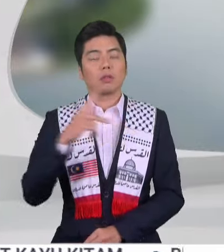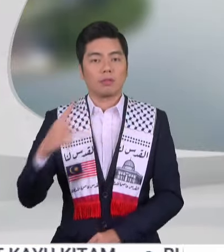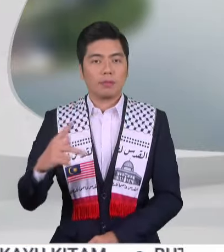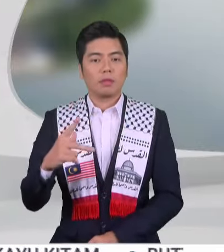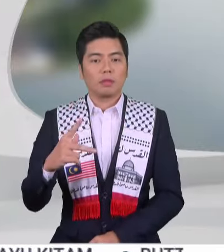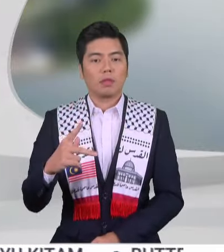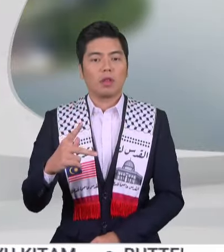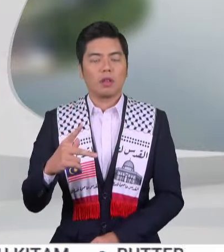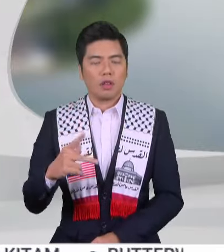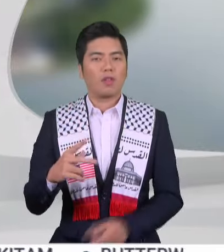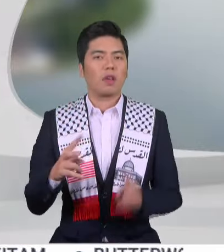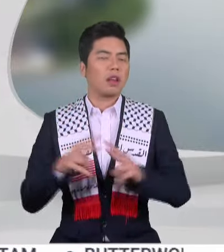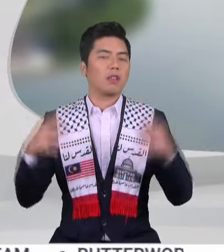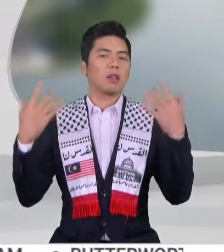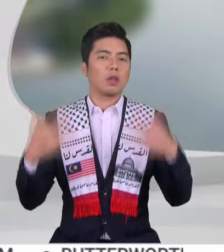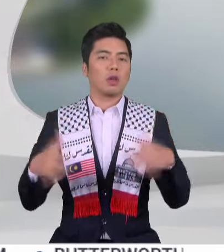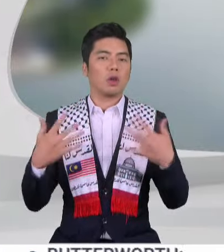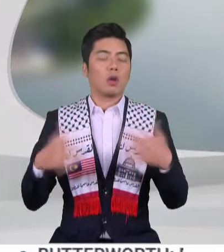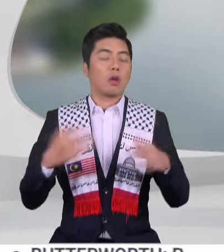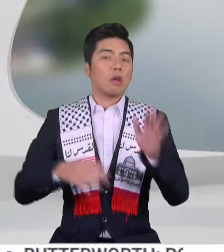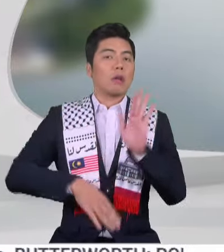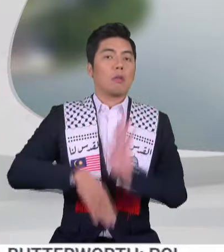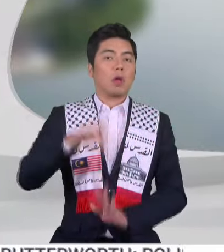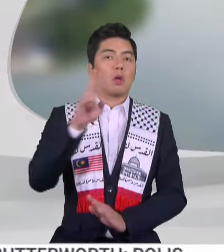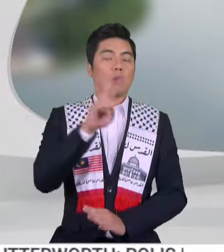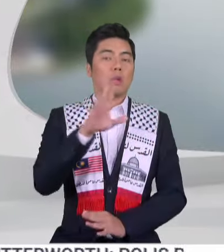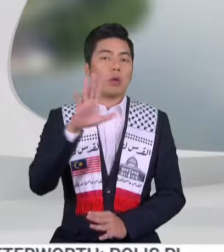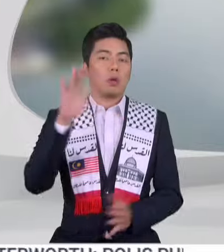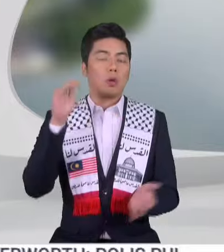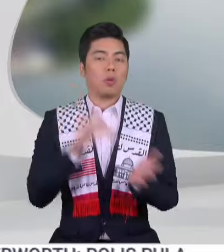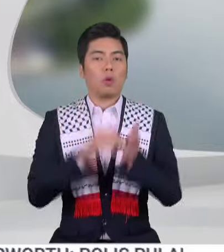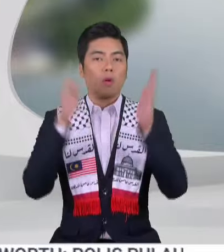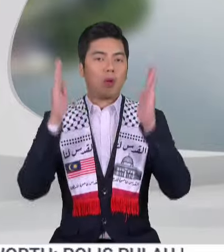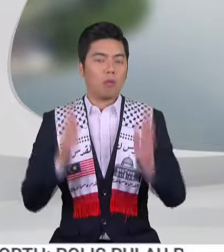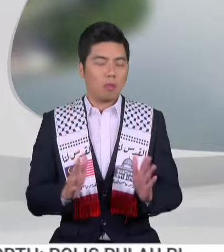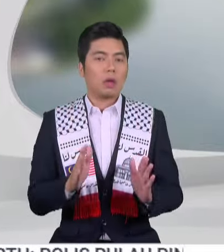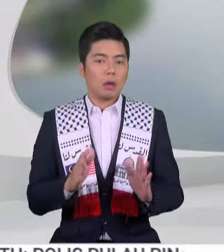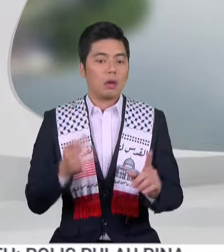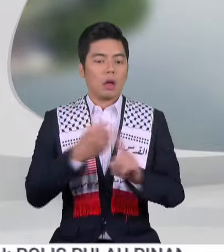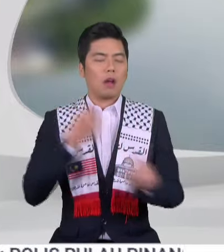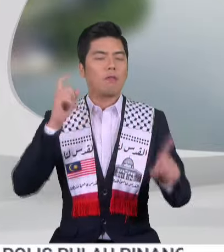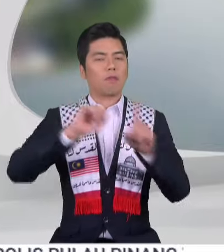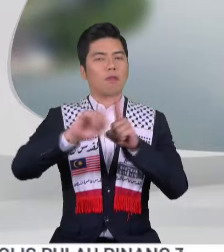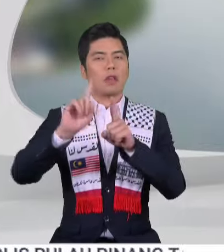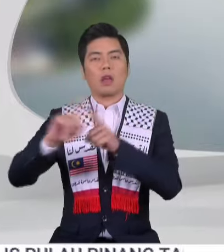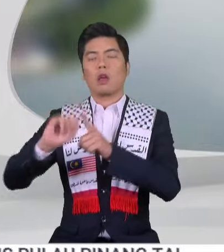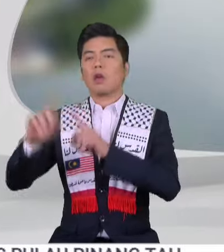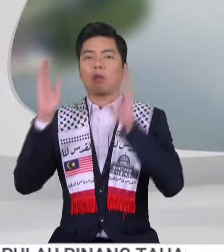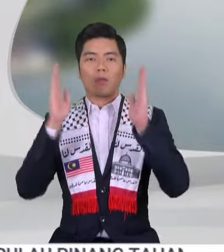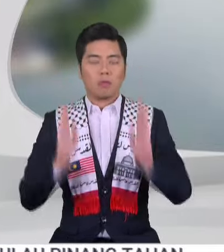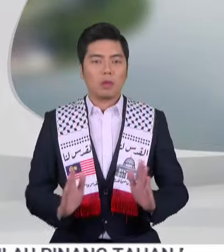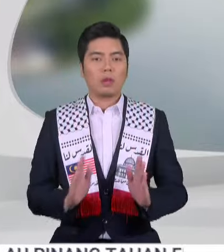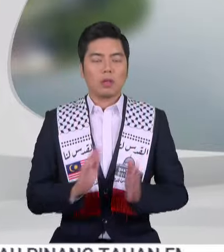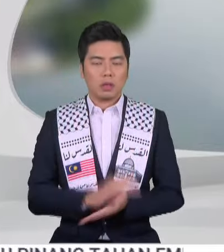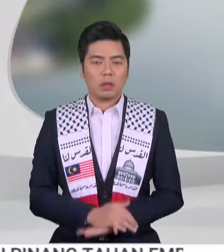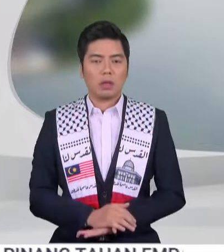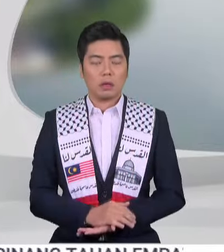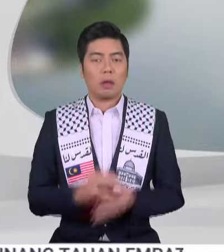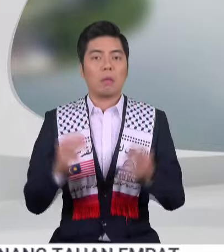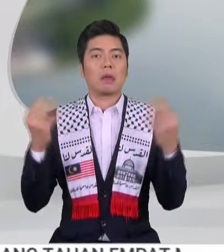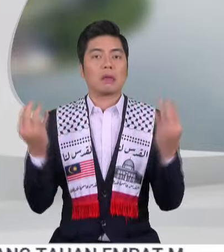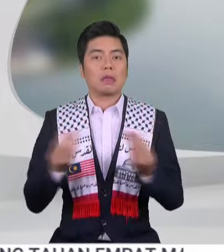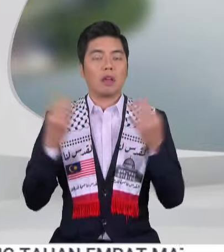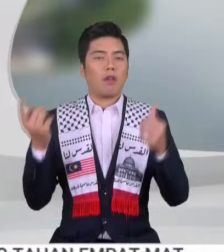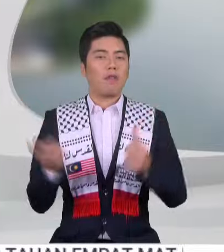Kinabalu meriah dengan kehadiran lebih 25,000 pengunjung terdiri masyarakat pelbagai kaum. Majlis julung kali diadakan